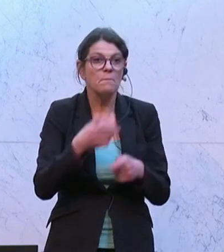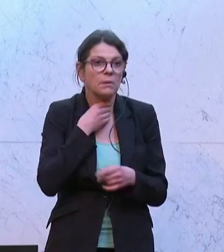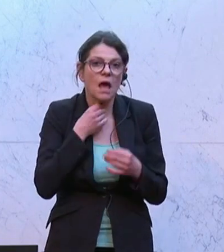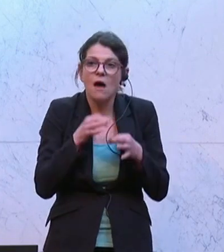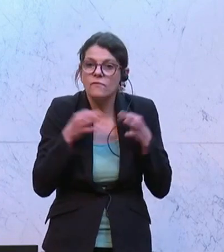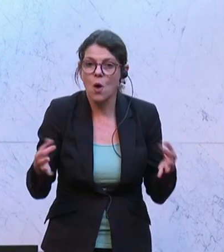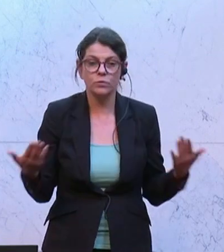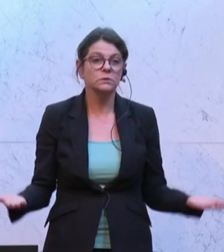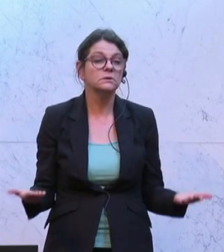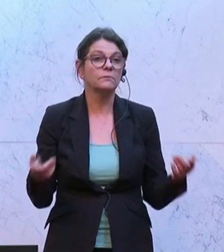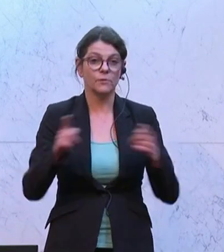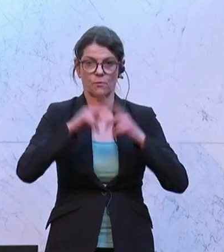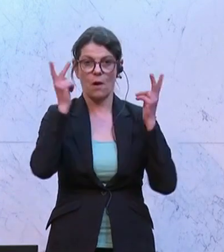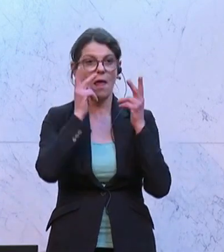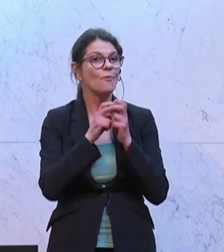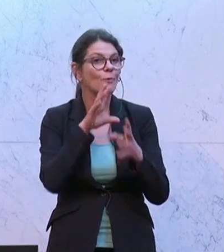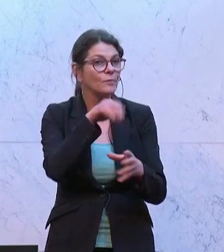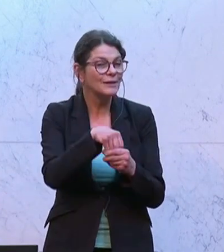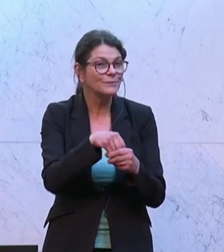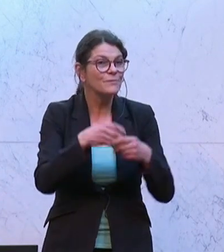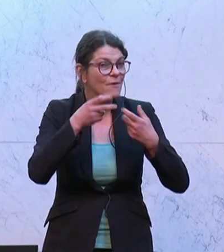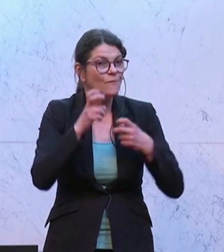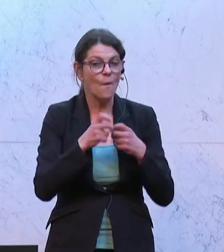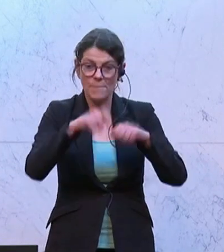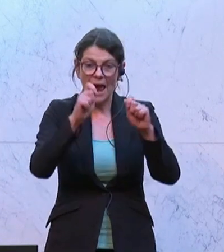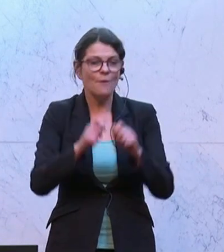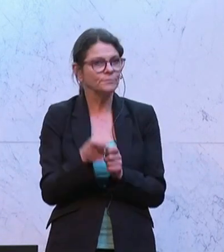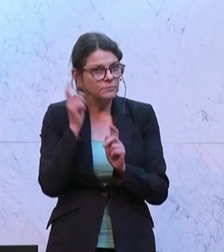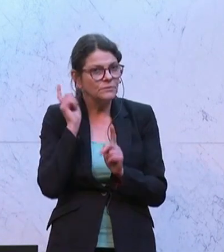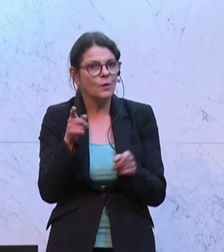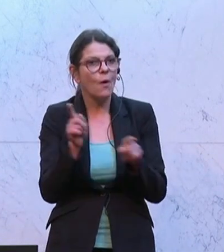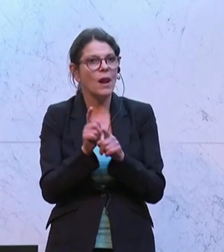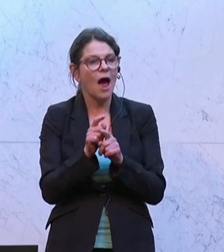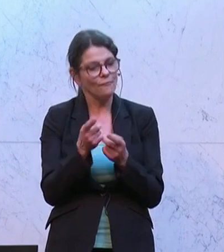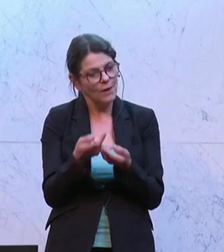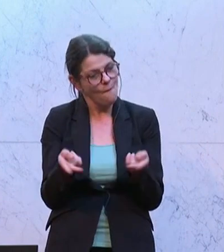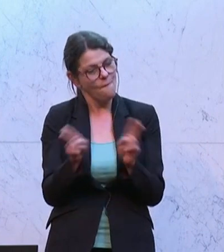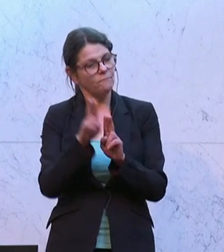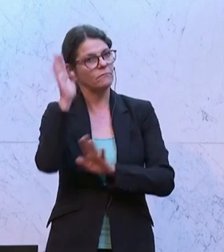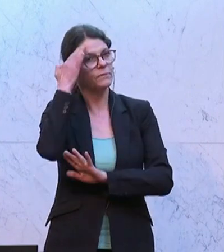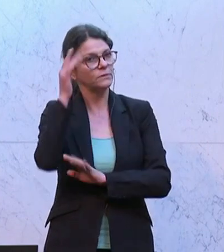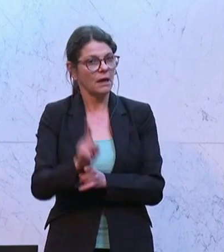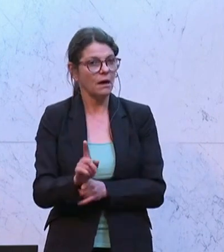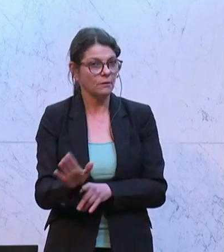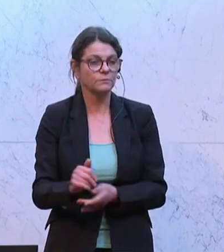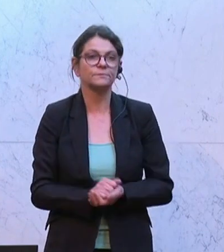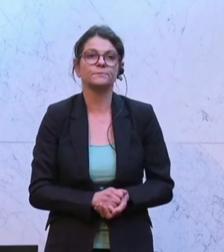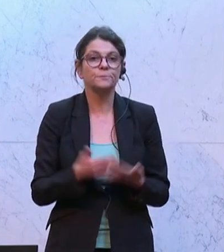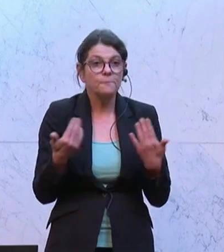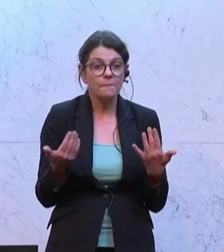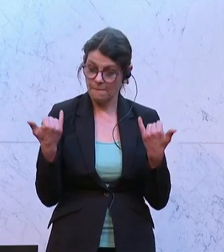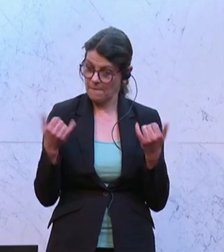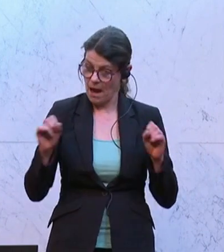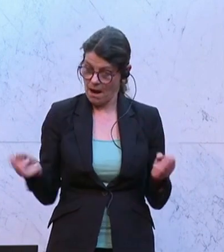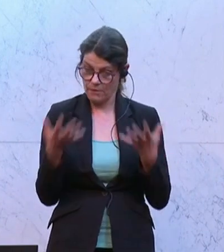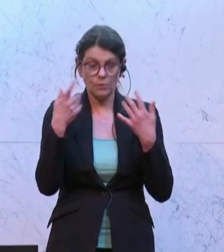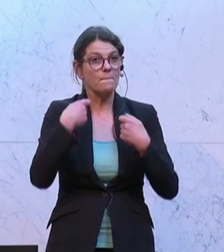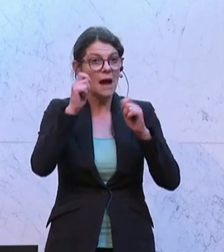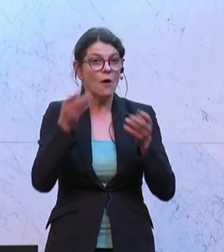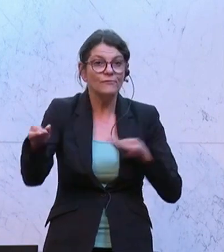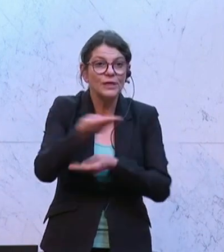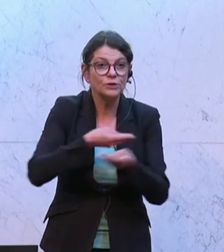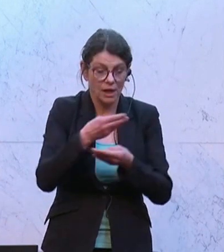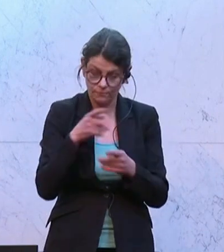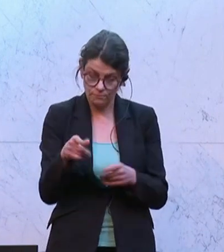Und dann kommt natürlich dazu, der Wohnbau soll natürlich auch möglichst ökologisch sein. Aktuell sind die Bauwirtschaft und die